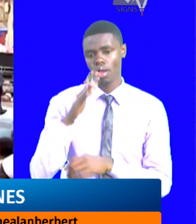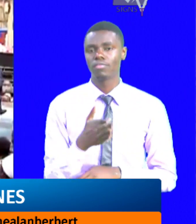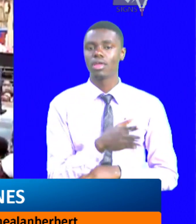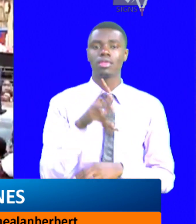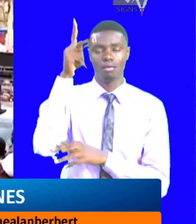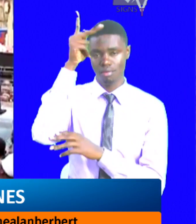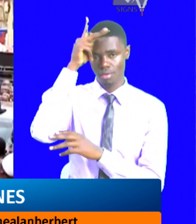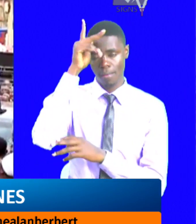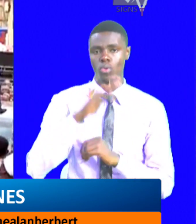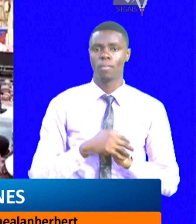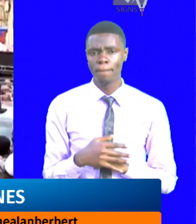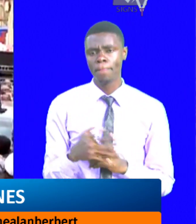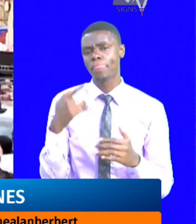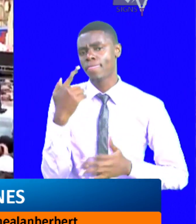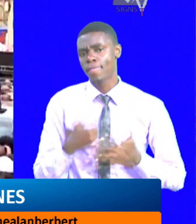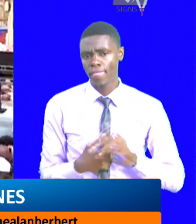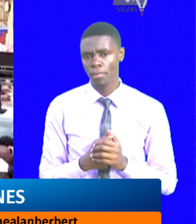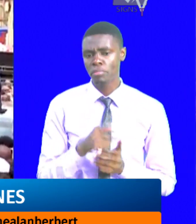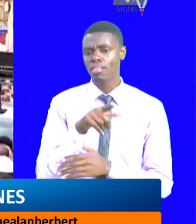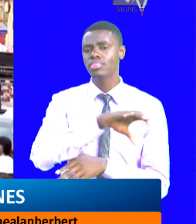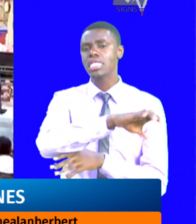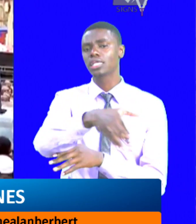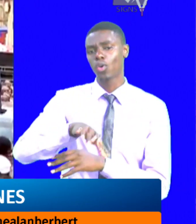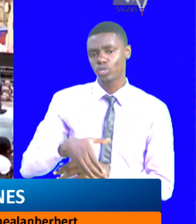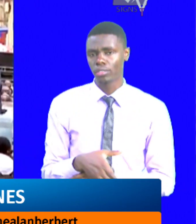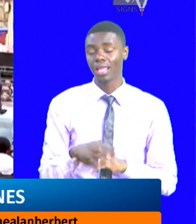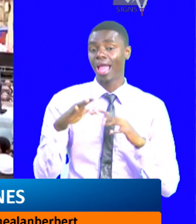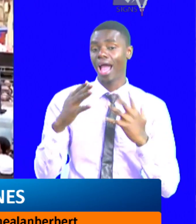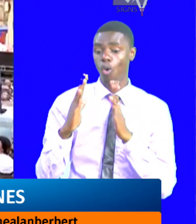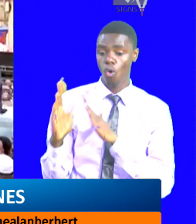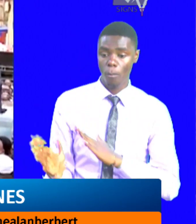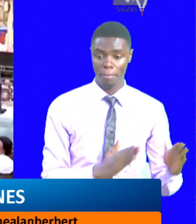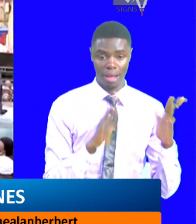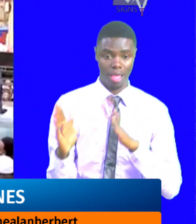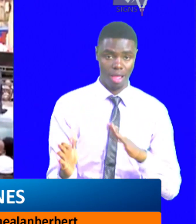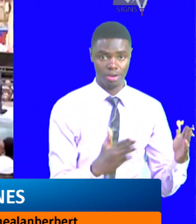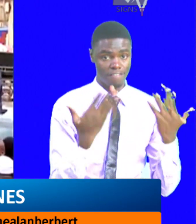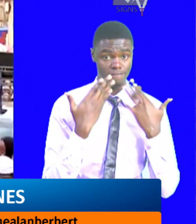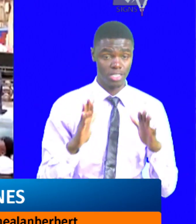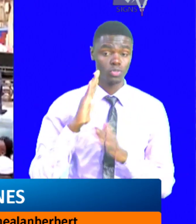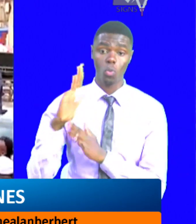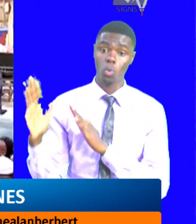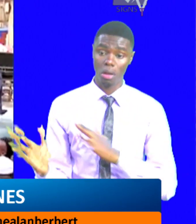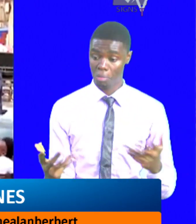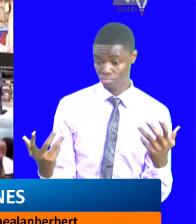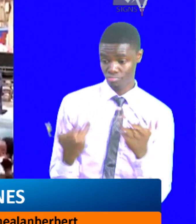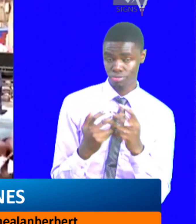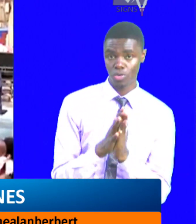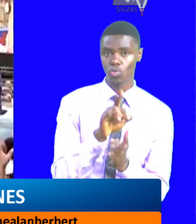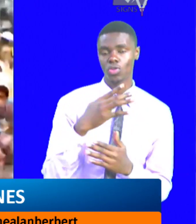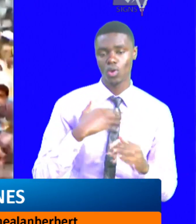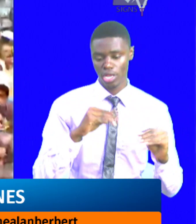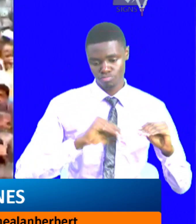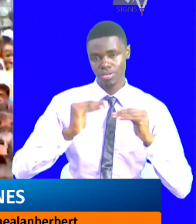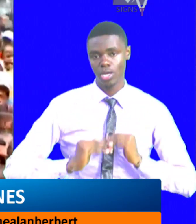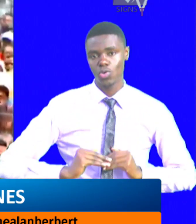Kiambu ya kwamba hii kaunti vile umepanga mipango zako tutapanga sambamba na wewe na tuende pamoja, Your